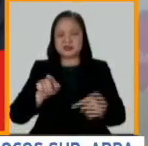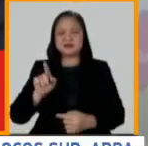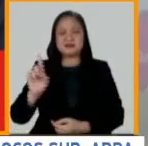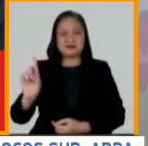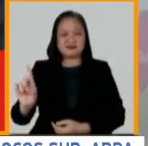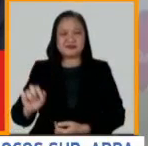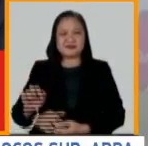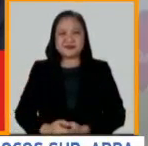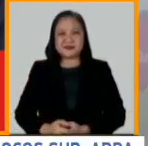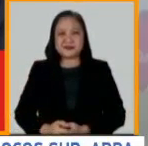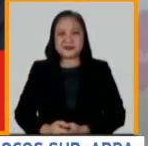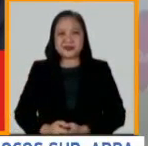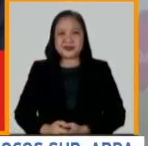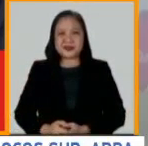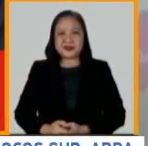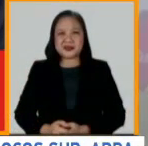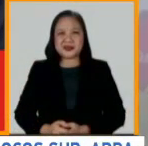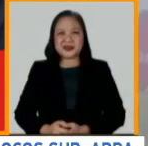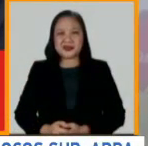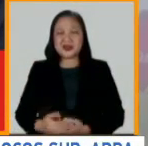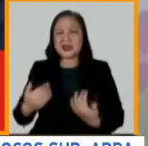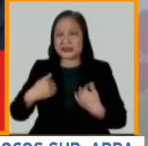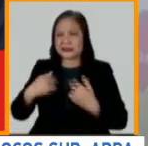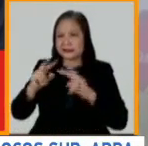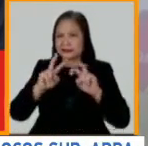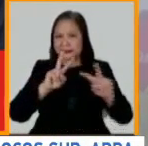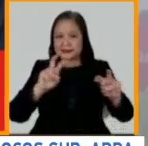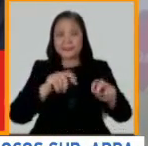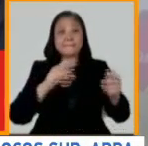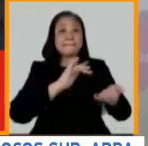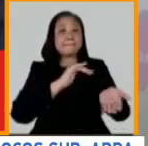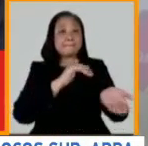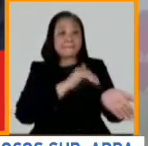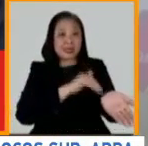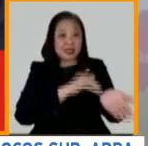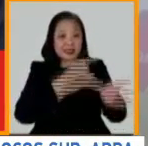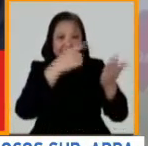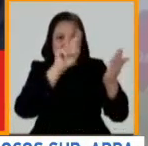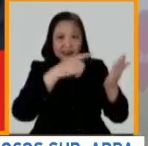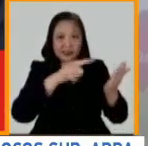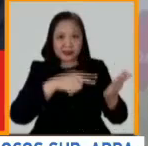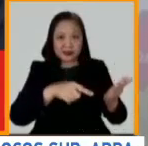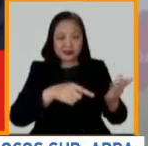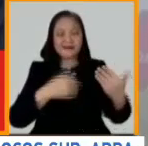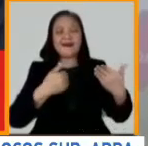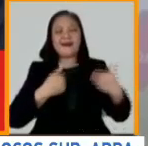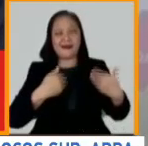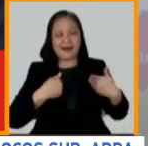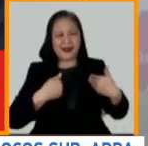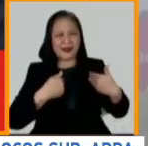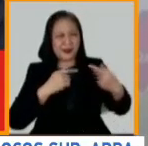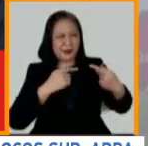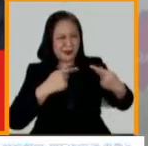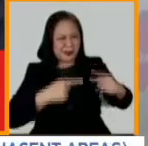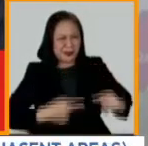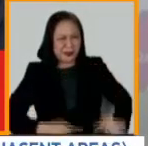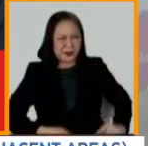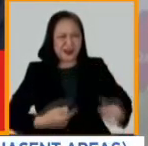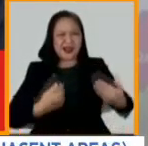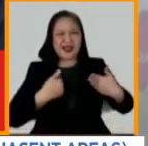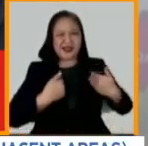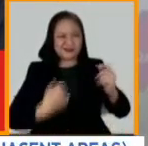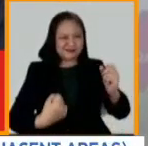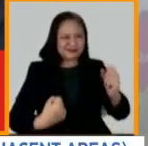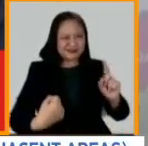nung pinamedical na natin tong babae, nagkaroon nga siya ng mga abrasions tsaka tama talaga dun sa may tiyan. Isa ka